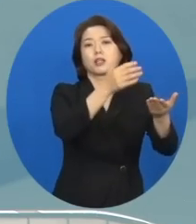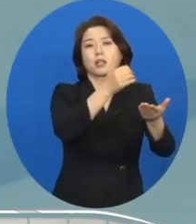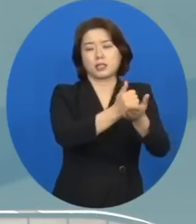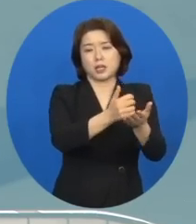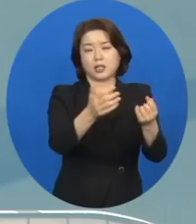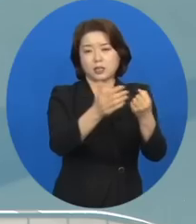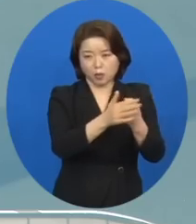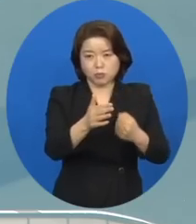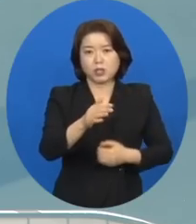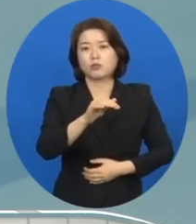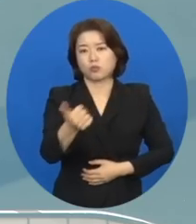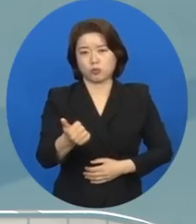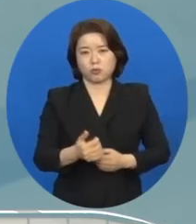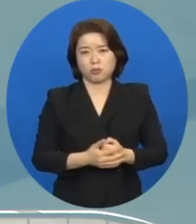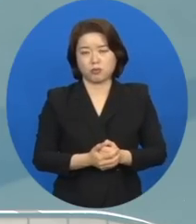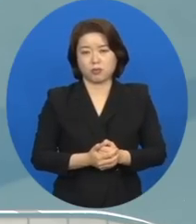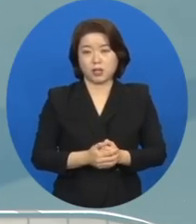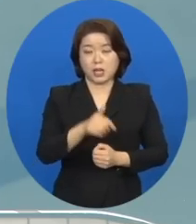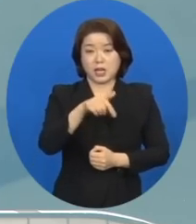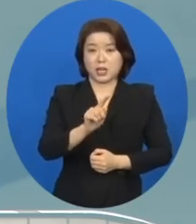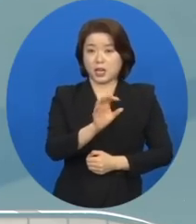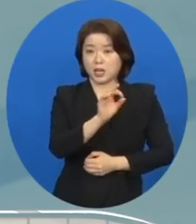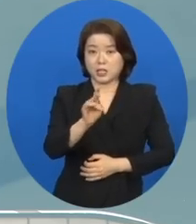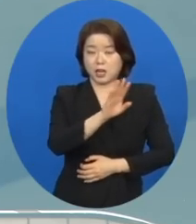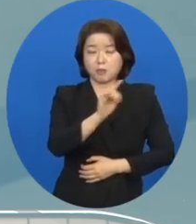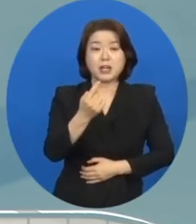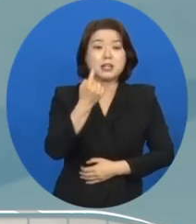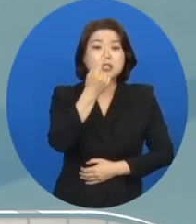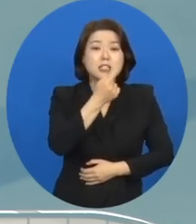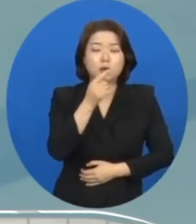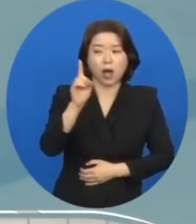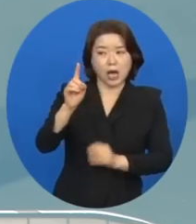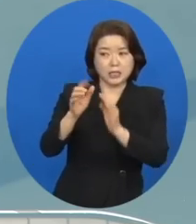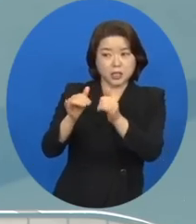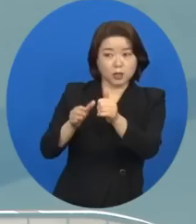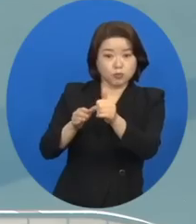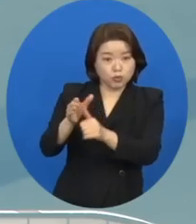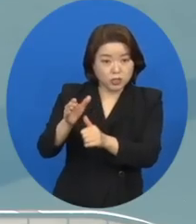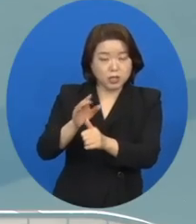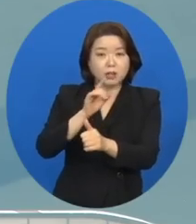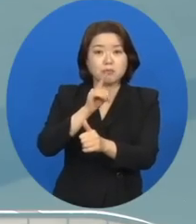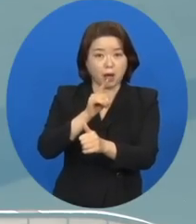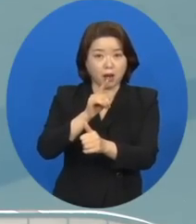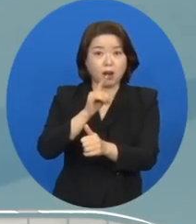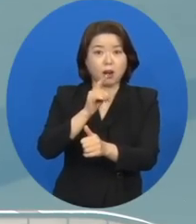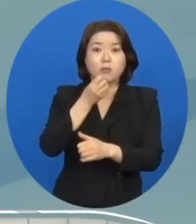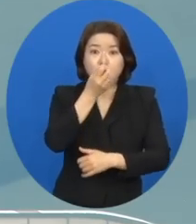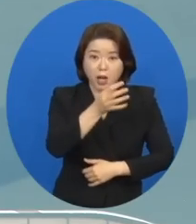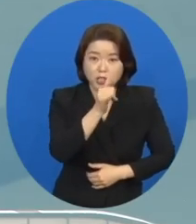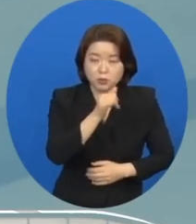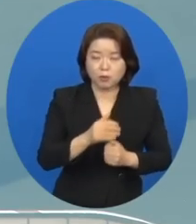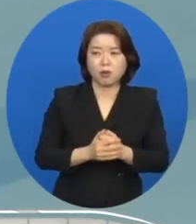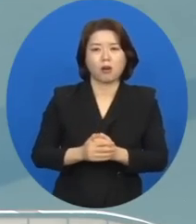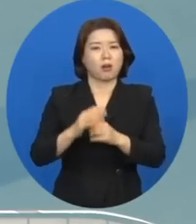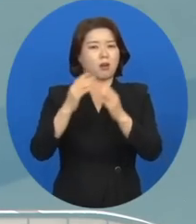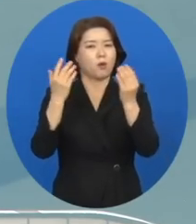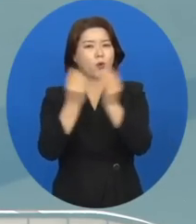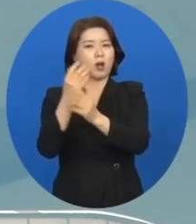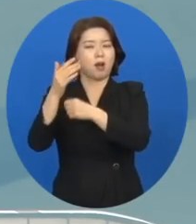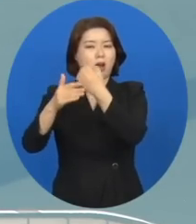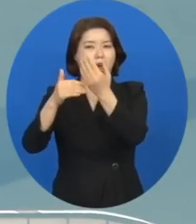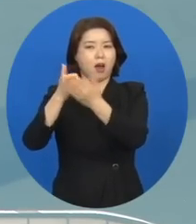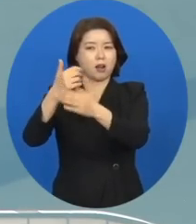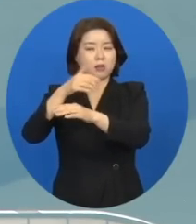가야바의 입술에서 한 사람을 죽이겠다라는 말이 나오잖아요. 완벽하게 하나님의 뜻대로 가고 있어요.